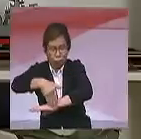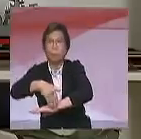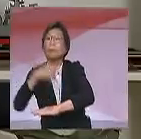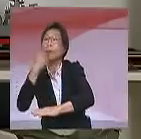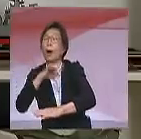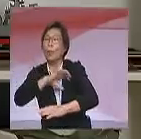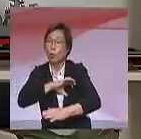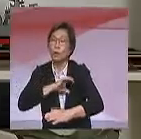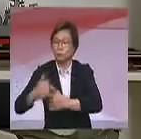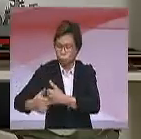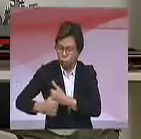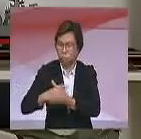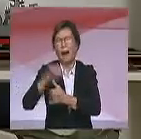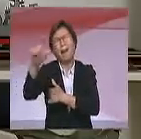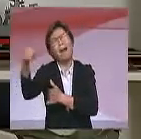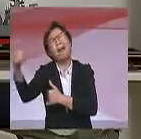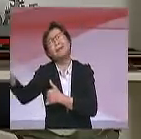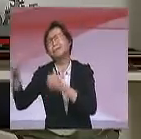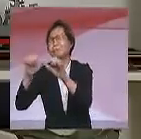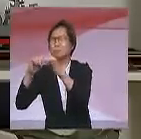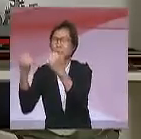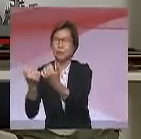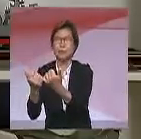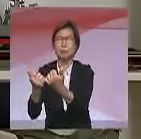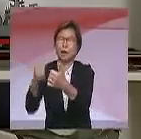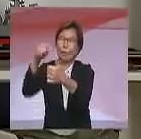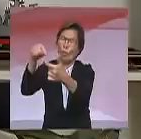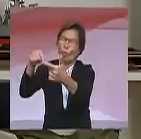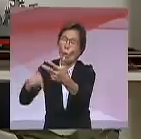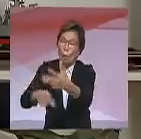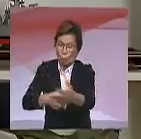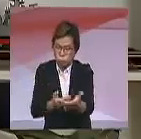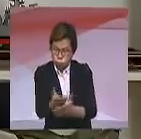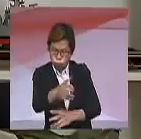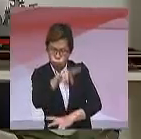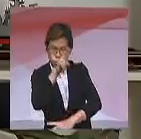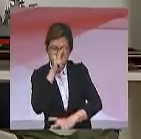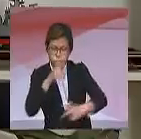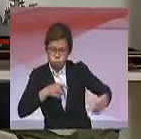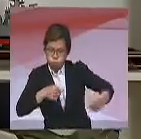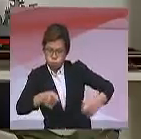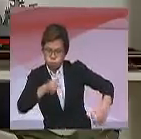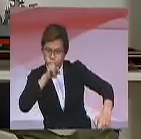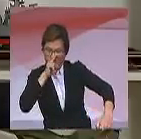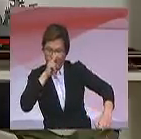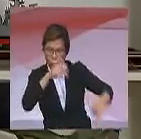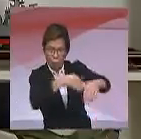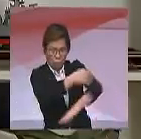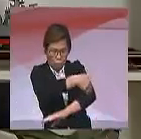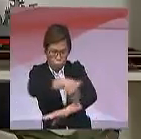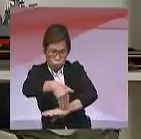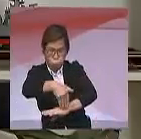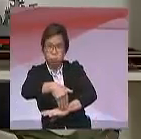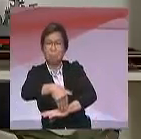Polis Diraja Malaysia dan lain-lain agensi yang terus mengawal ketat sempadan negara bagi memastikan sempadan